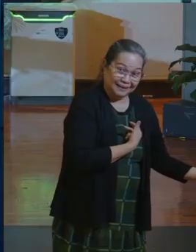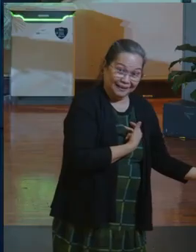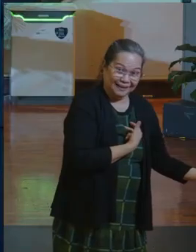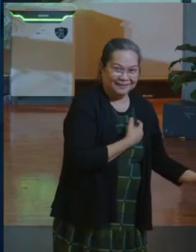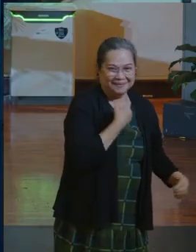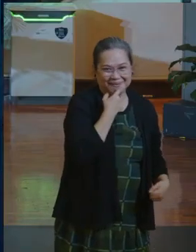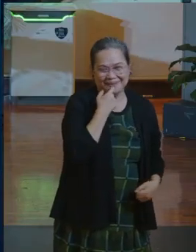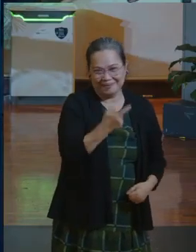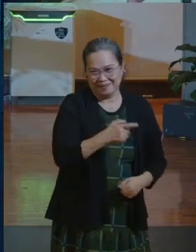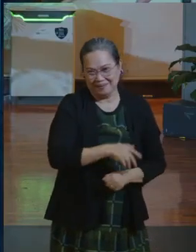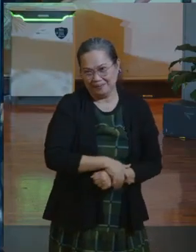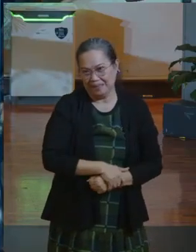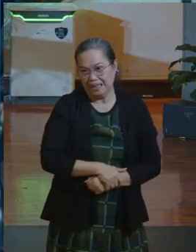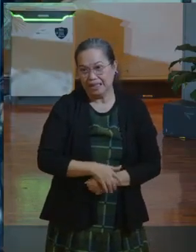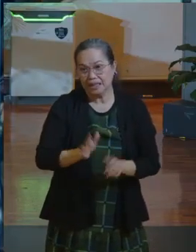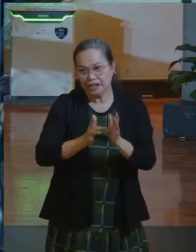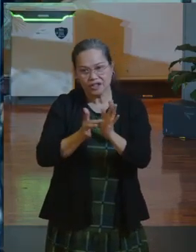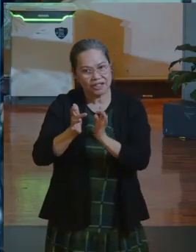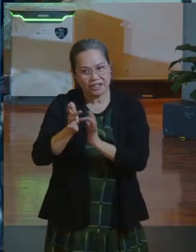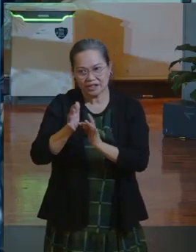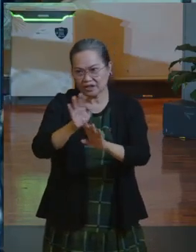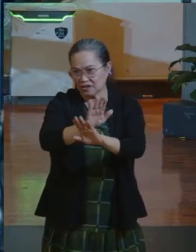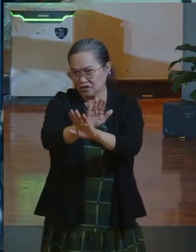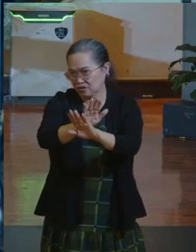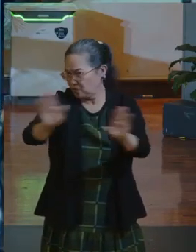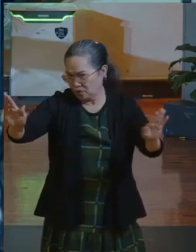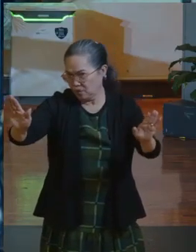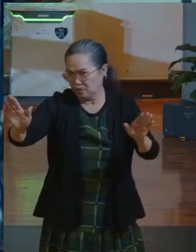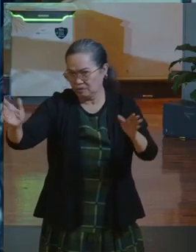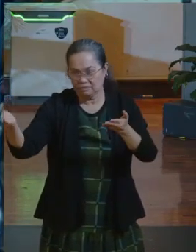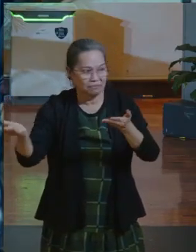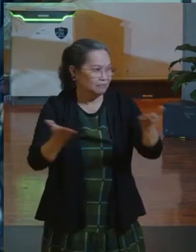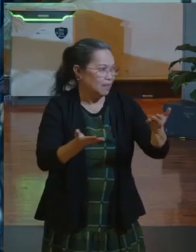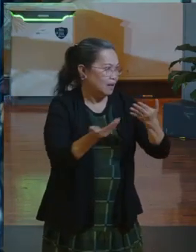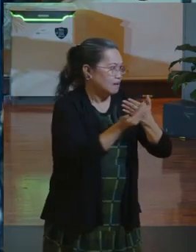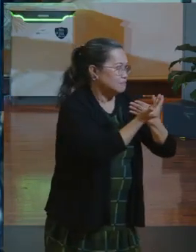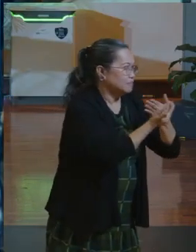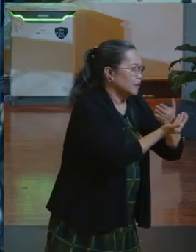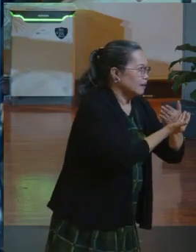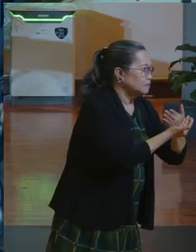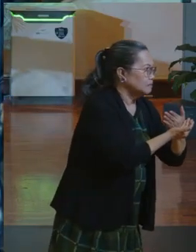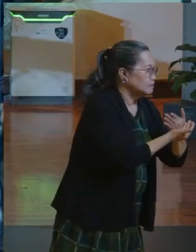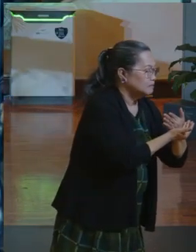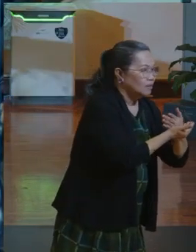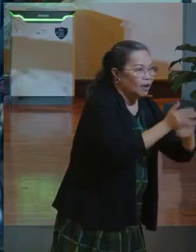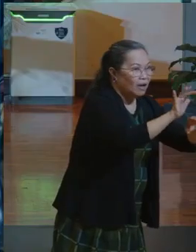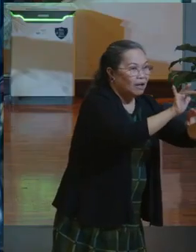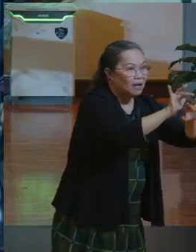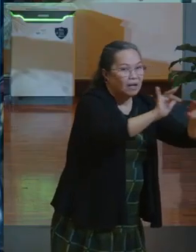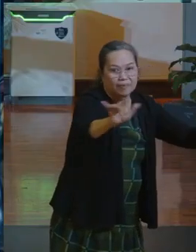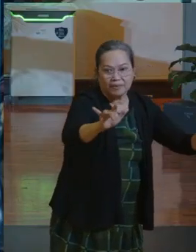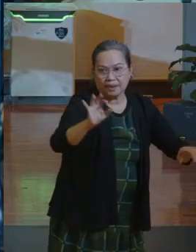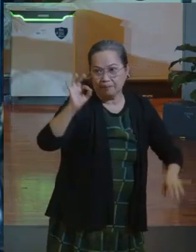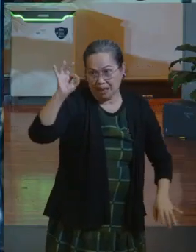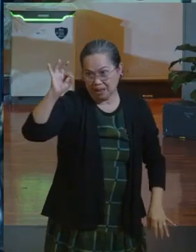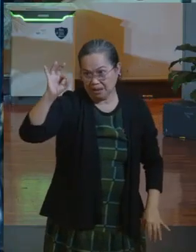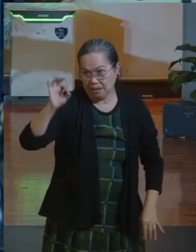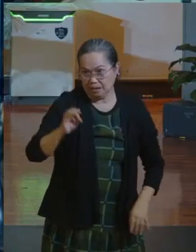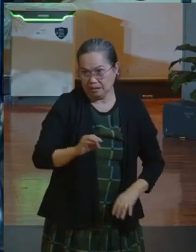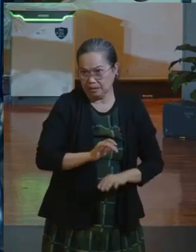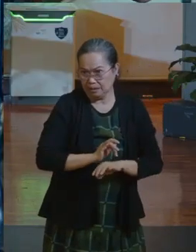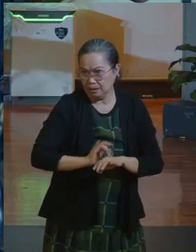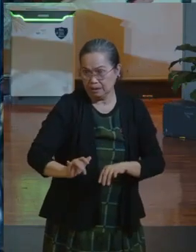Sabi niya, nor bad, nor bread, nor money. Pastor naman,